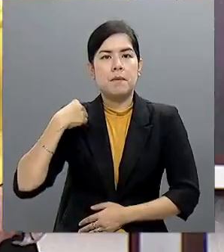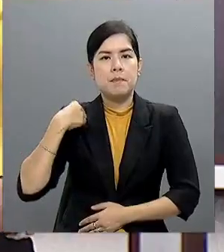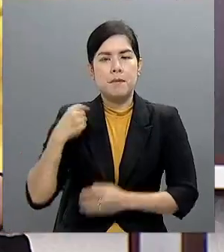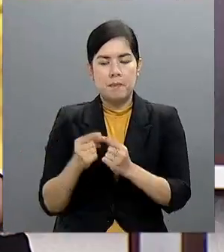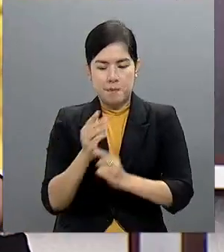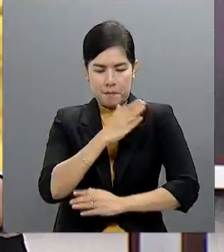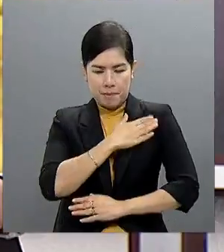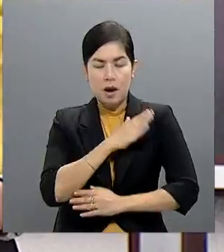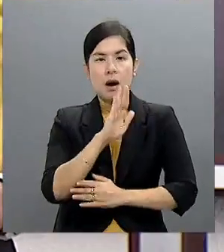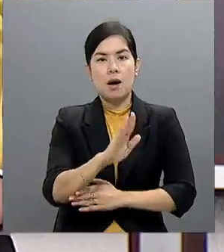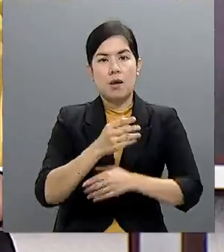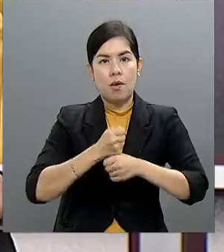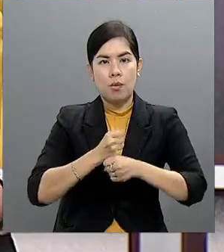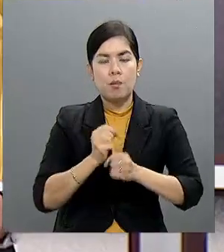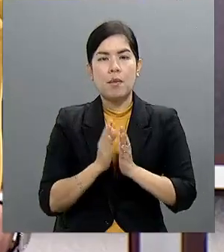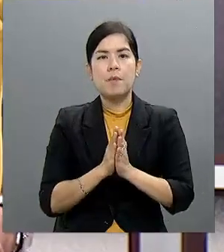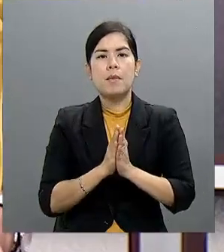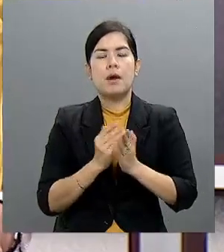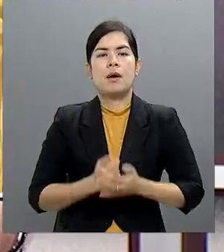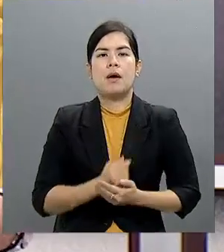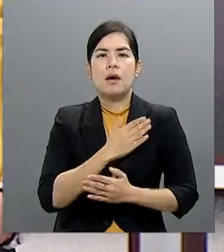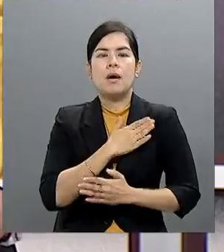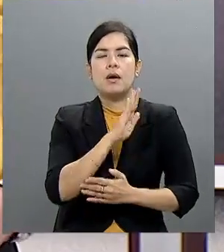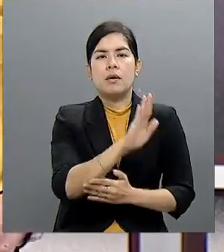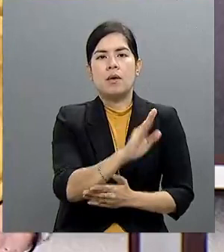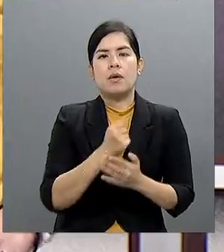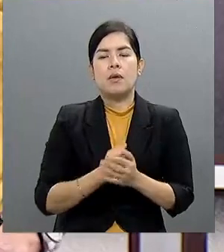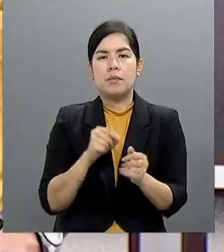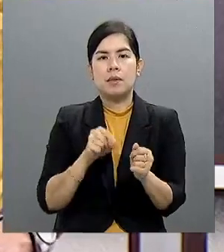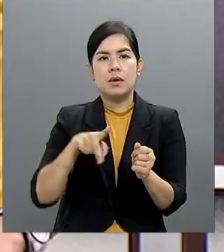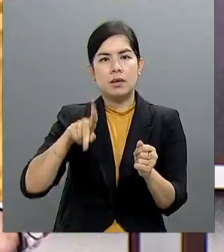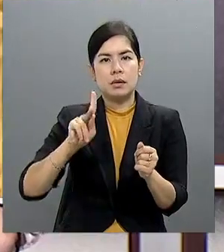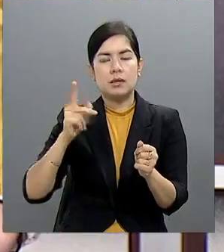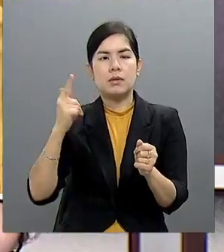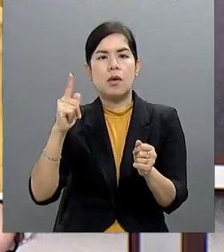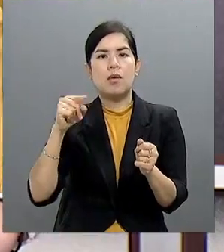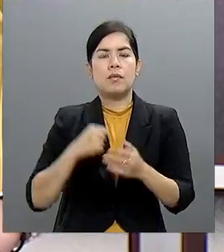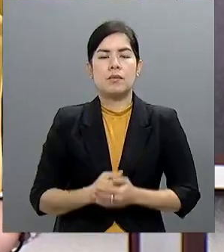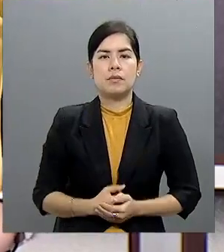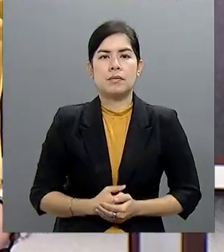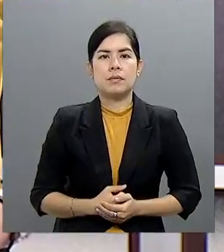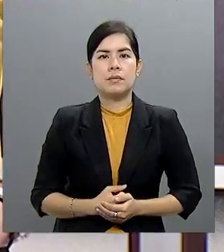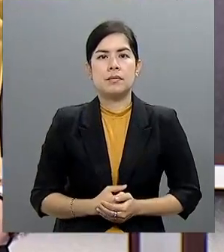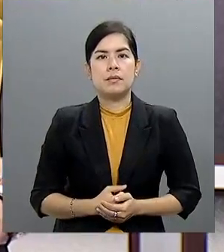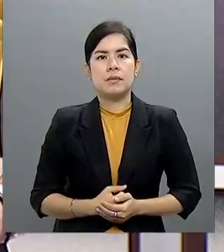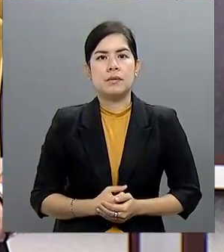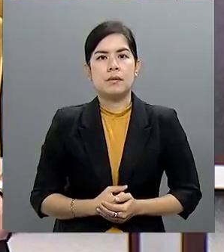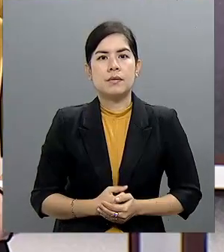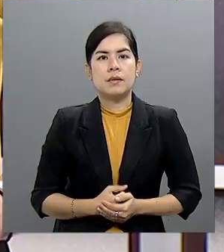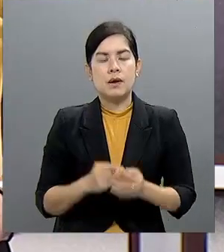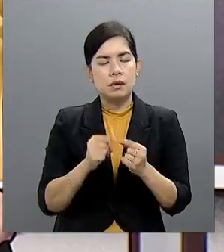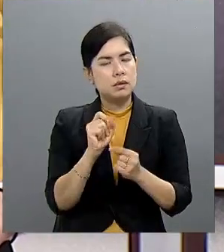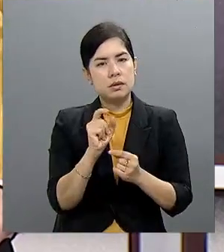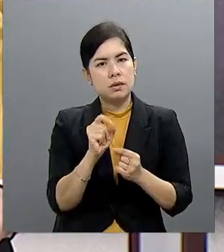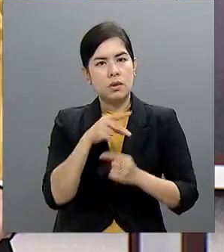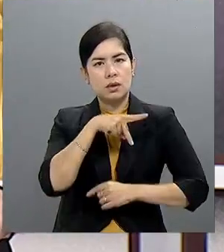ที่ทองผาภูมิจังหวัดกาญจนบุรีนะคะ พระพุทธศาสนานี่เป็นที่ยึดเหนี่ยวจิตใจ